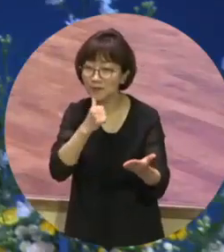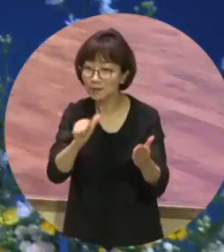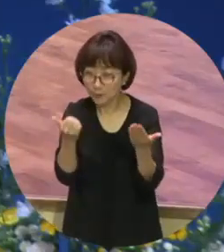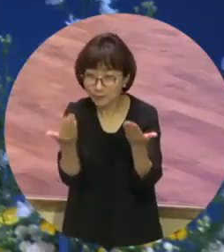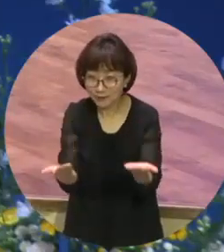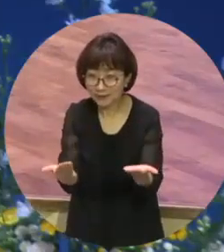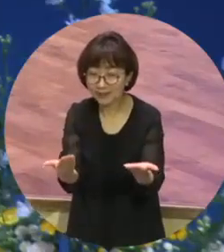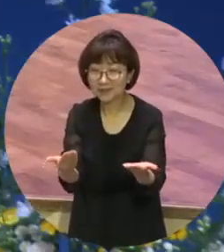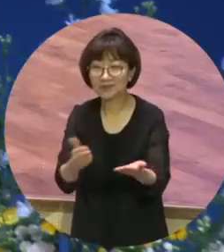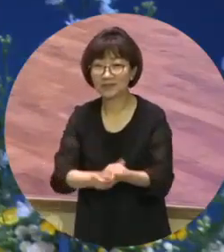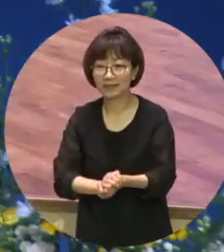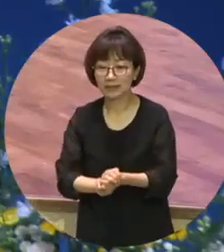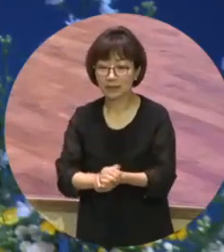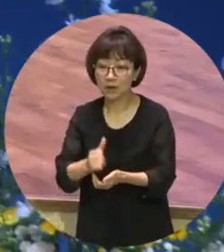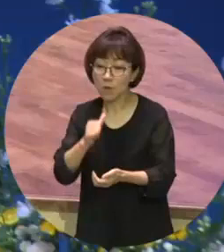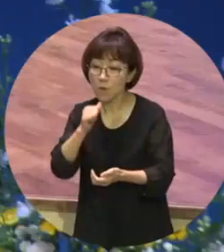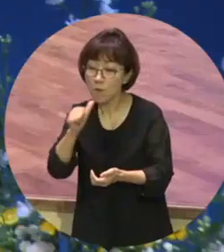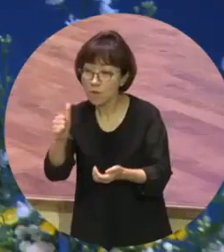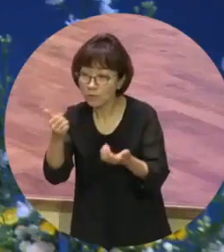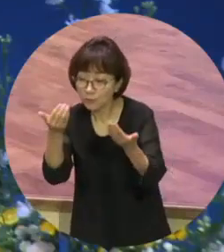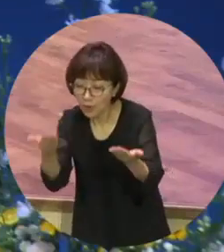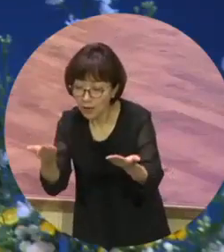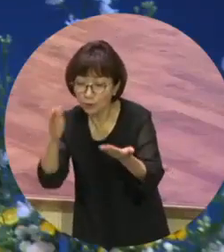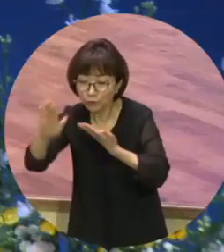딱 쉬는 거. 그다음 후반 시작해요.